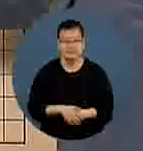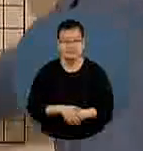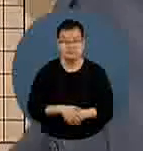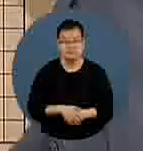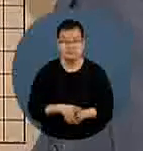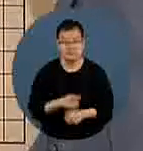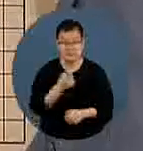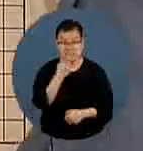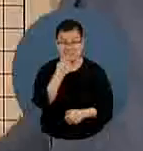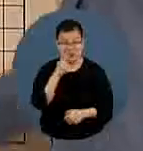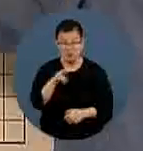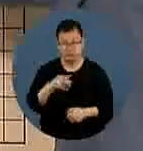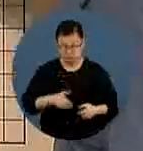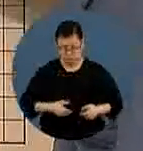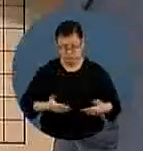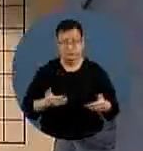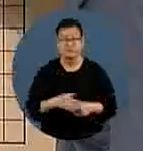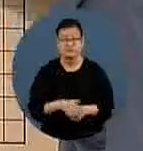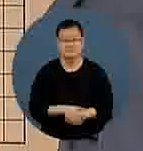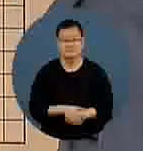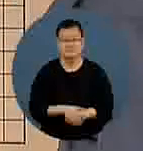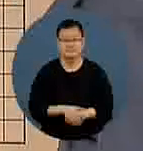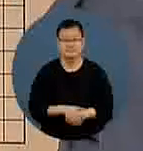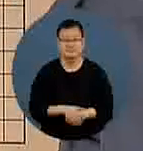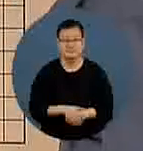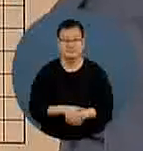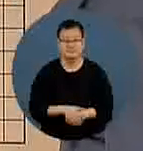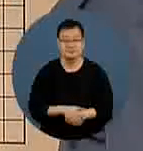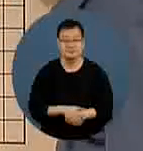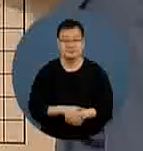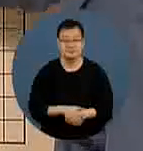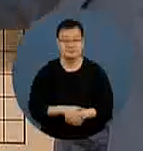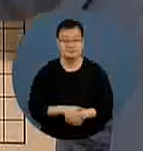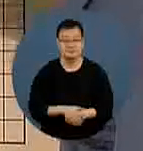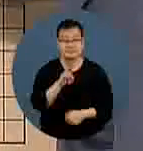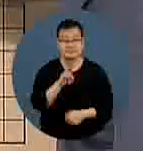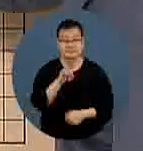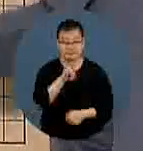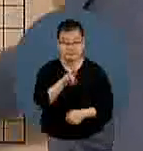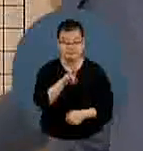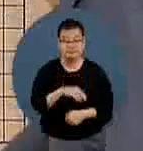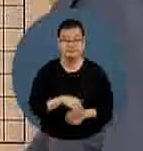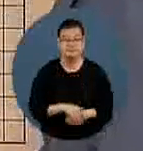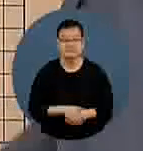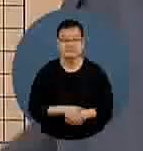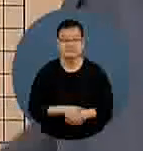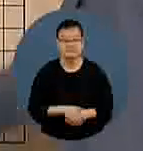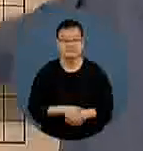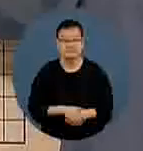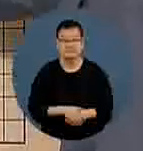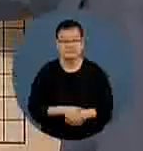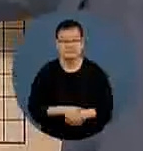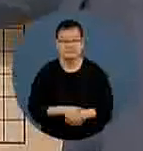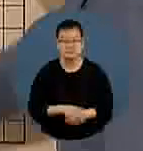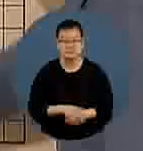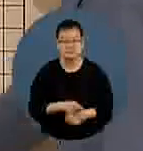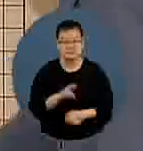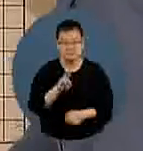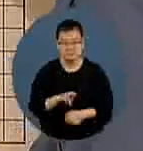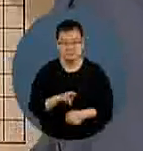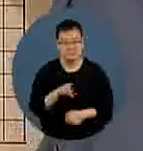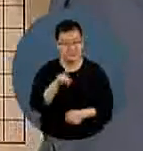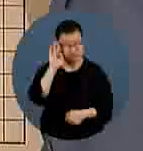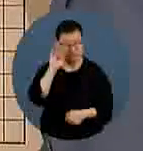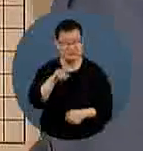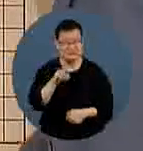놓을 필요는 없었어요. 이렇게 몰아버리면 그만인데 단수 모으니까 이제 늘었어요. 자, 단수 모을 때. 앞으로